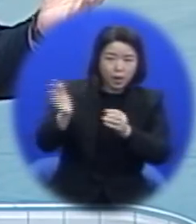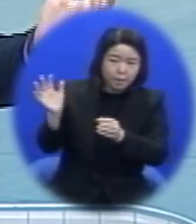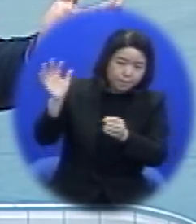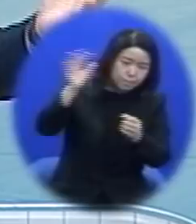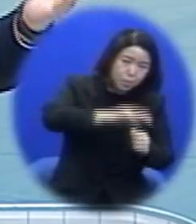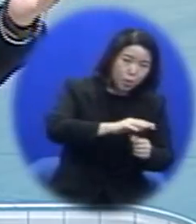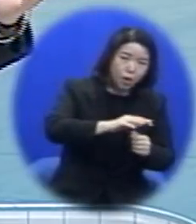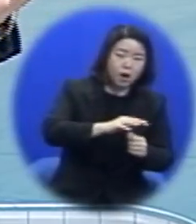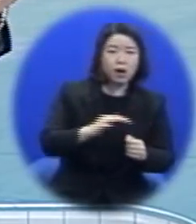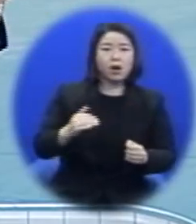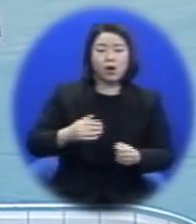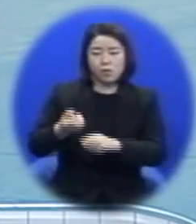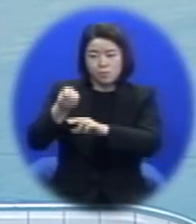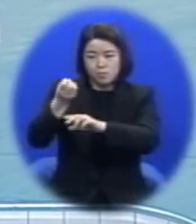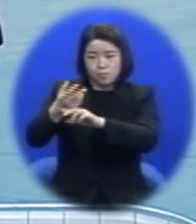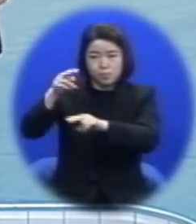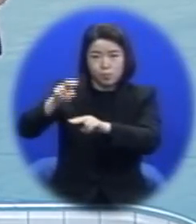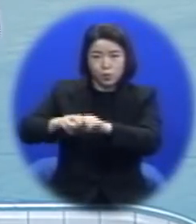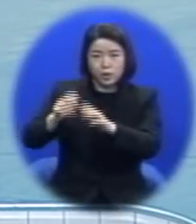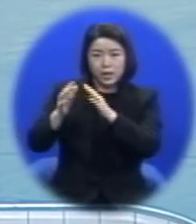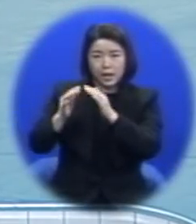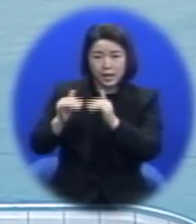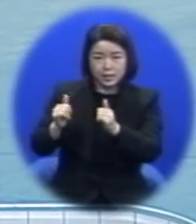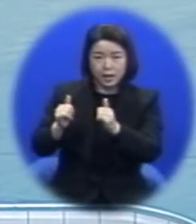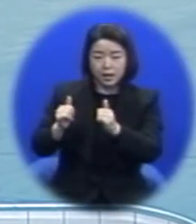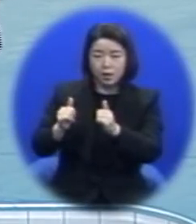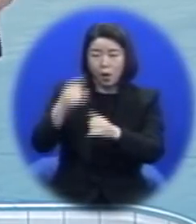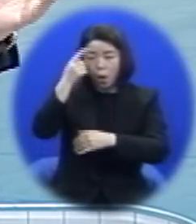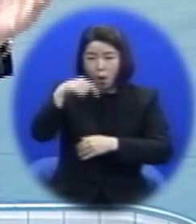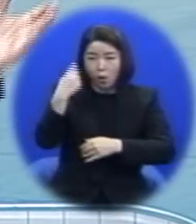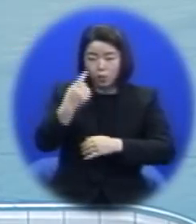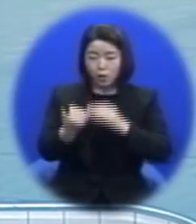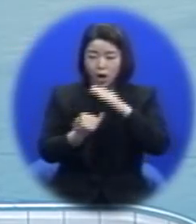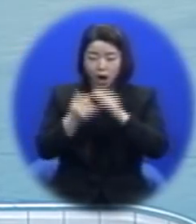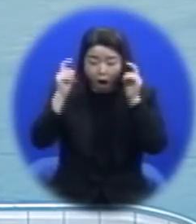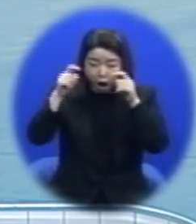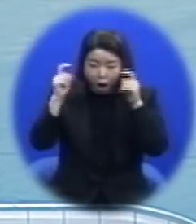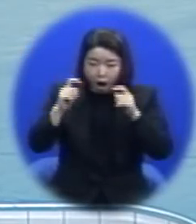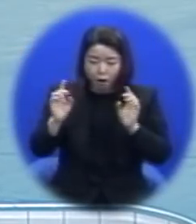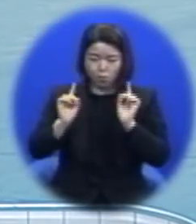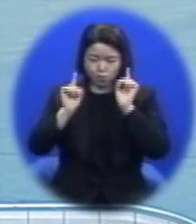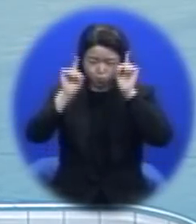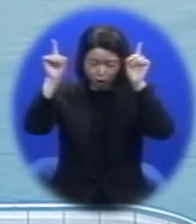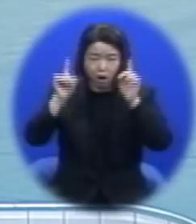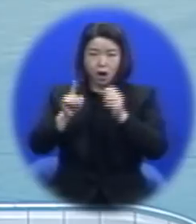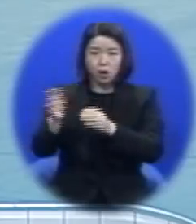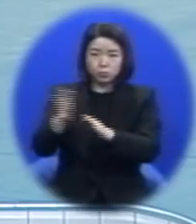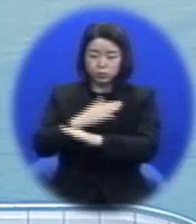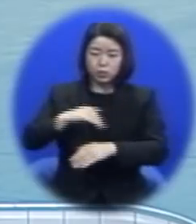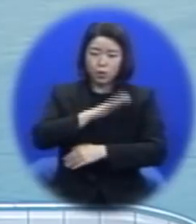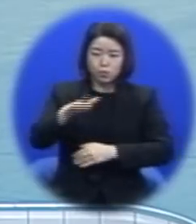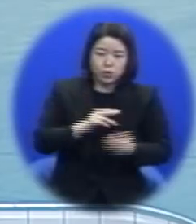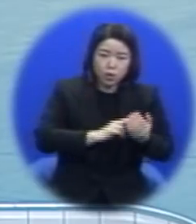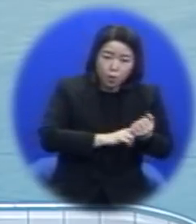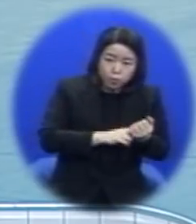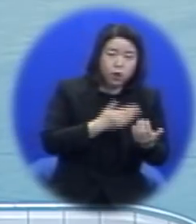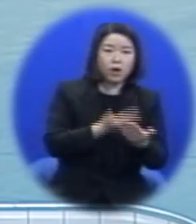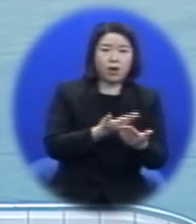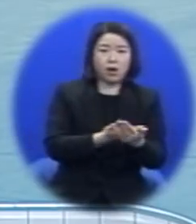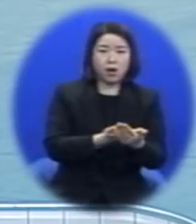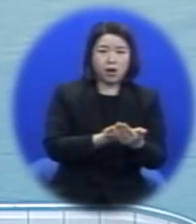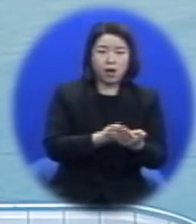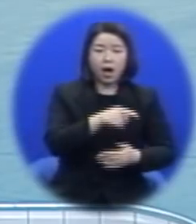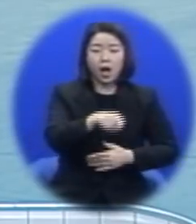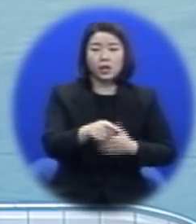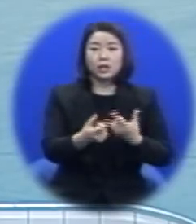내려서 보좌에 앉으신 분의 얼굴과 어린 양의 진노로부터 우리를 숨겨다오. 그렇게